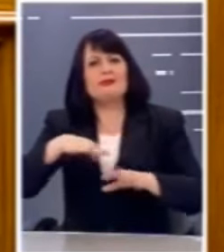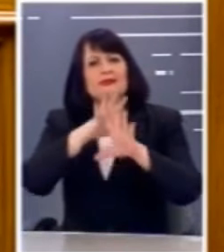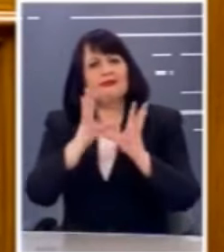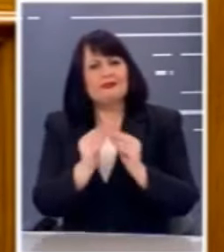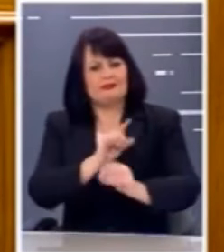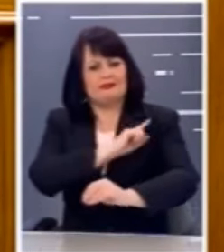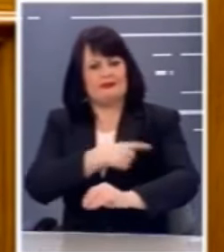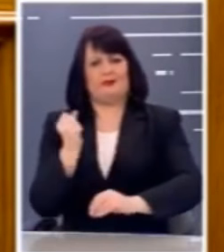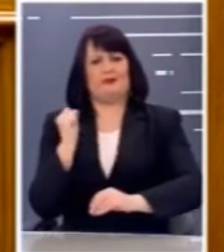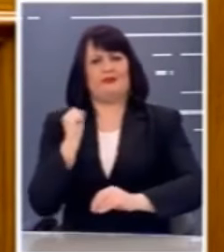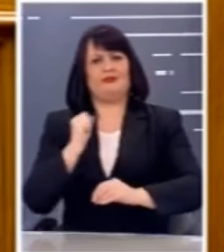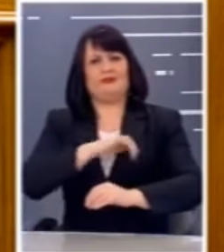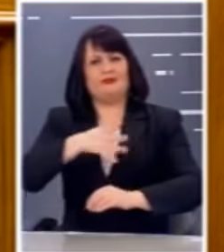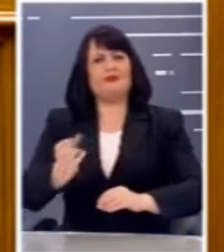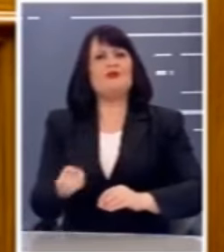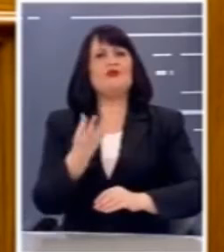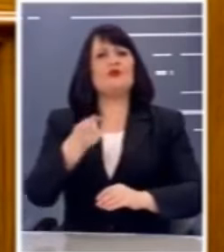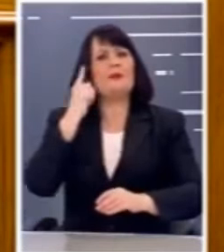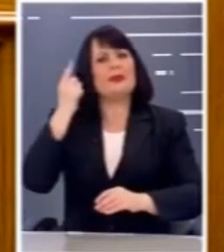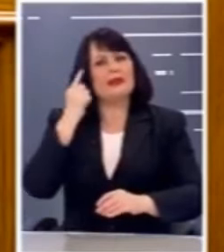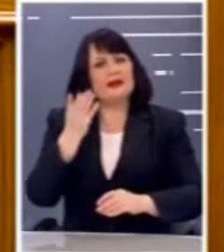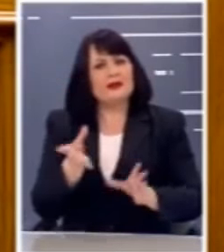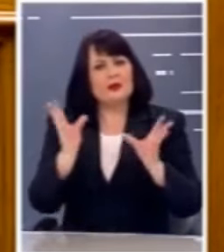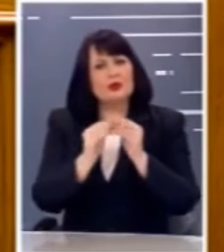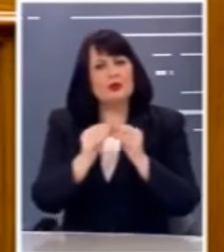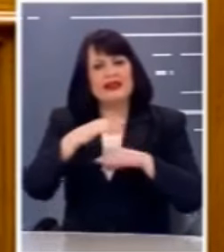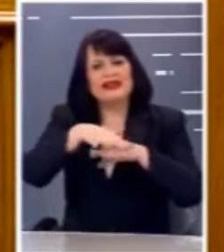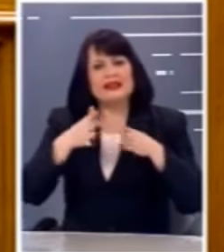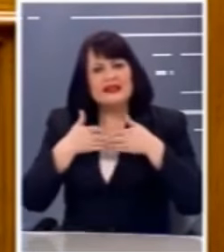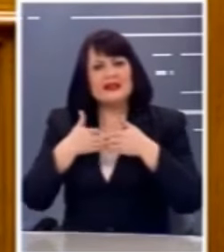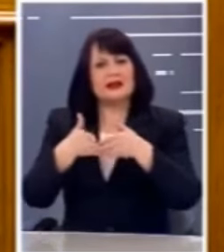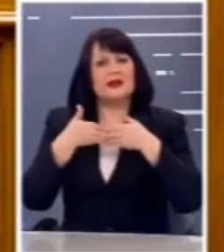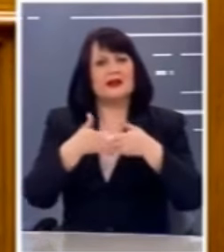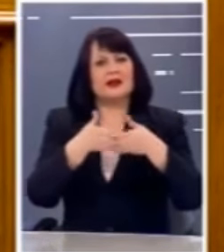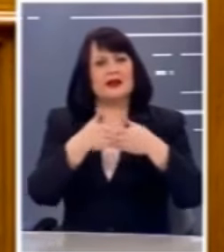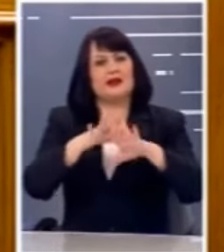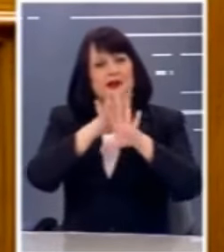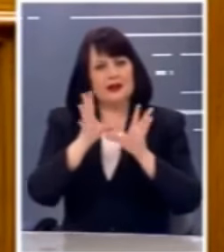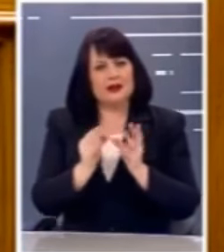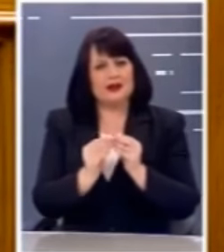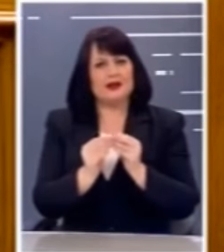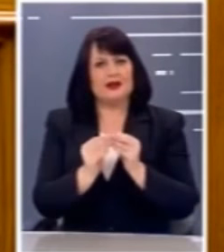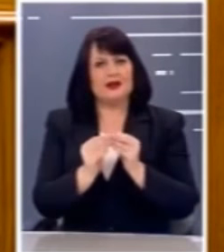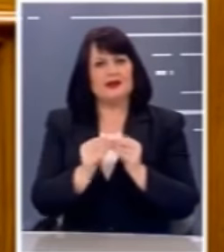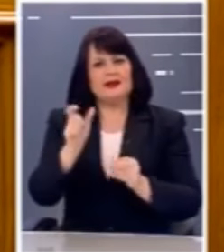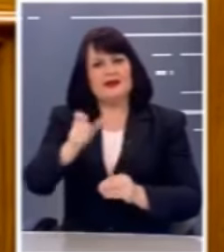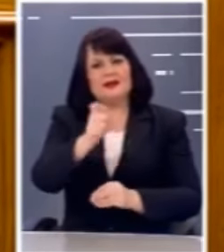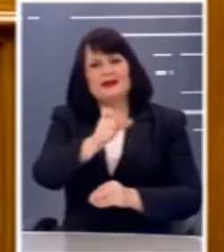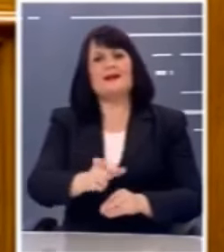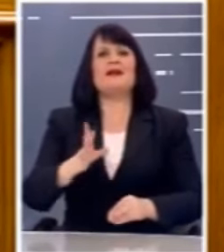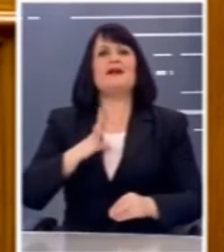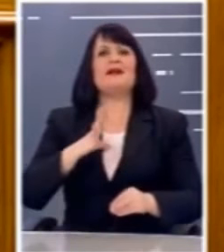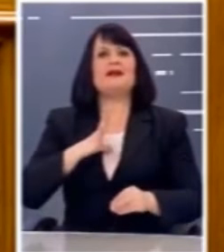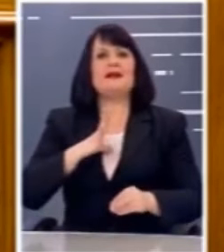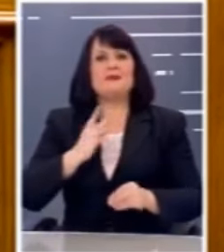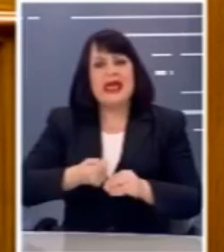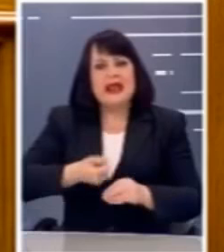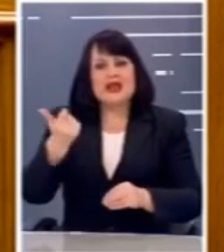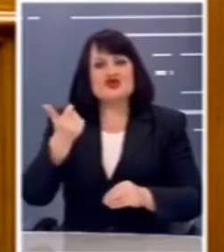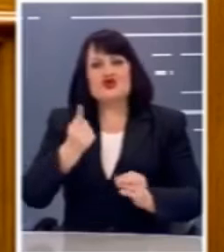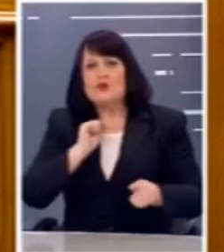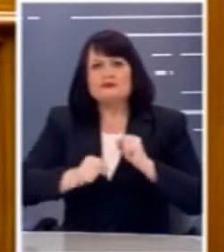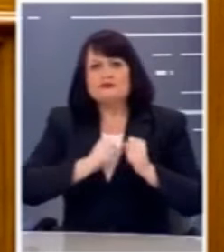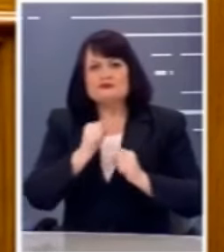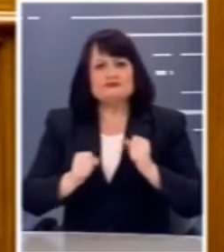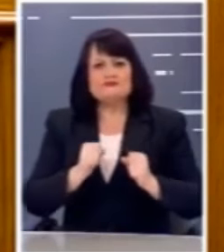δυνότητα, οι καινοτομίες που εισήγαν στην ναυτιλία, αλλά και η πηγαία ικανότητα των νησιωτών να παίρνουν ρίσκα, να